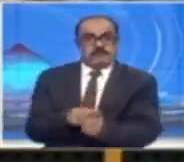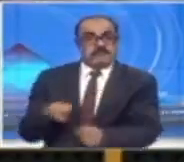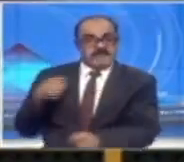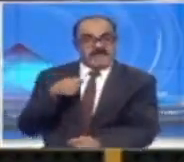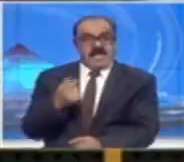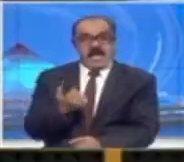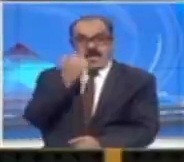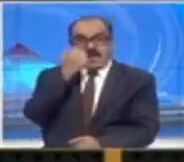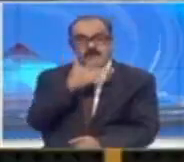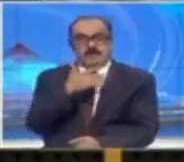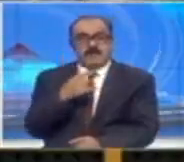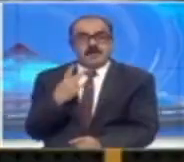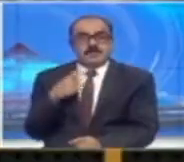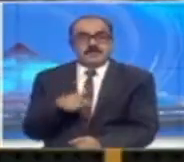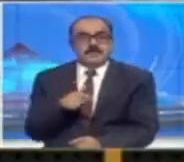ل